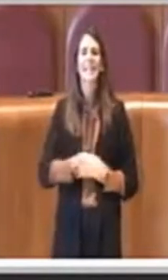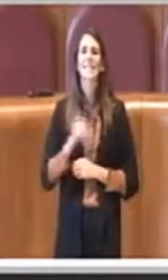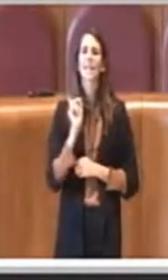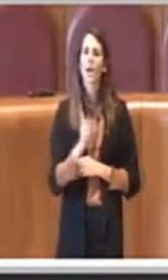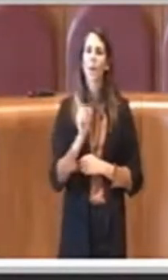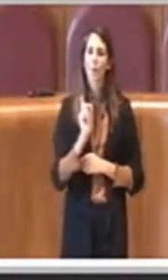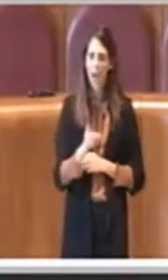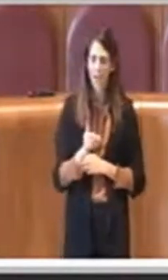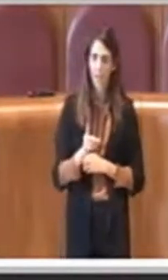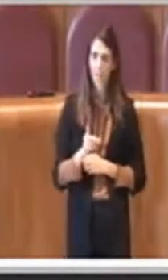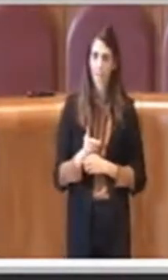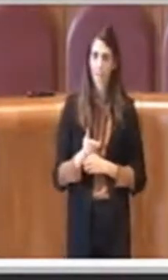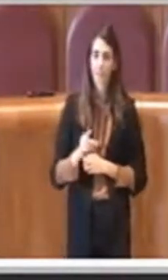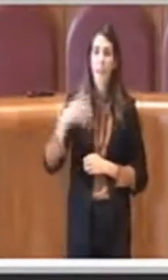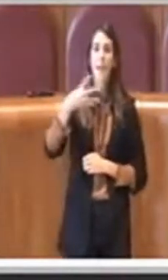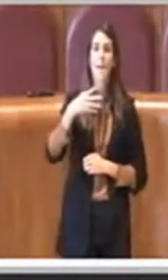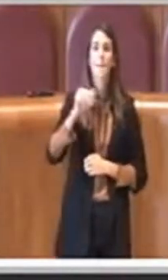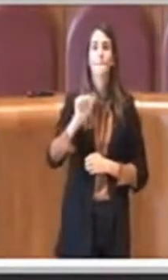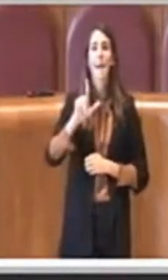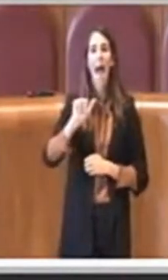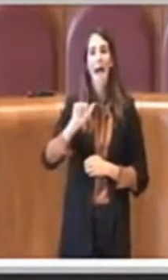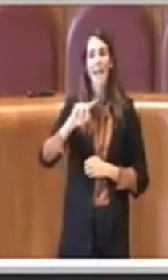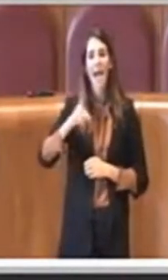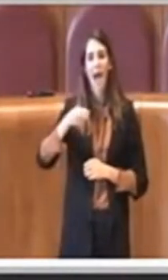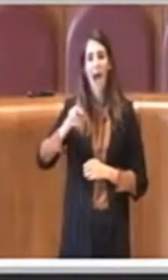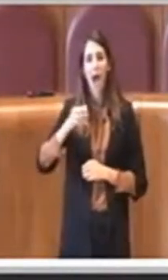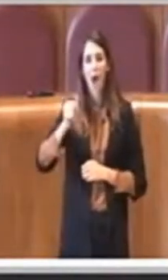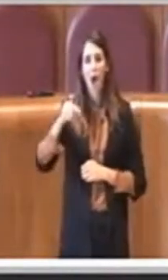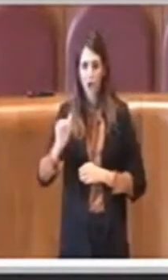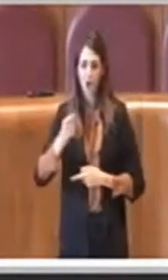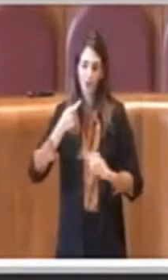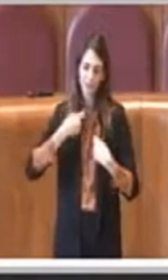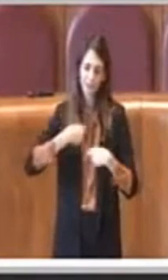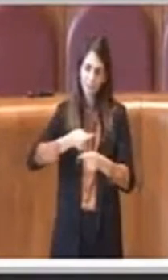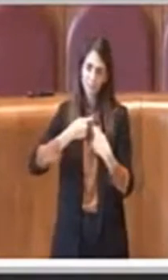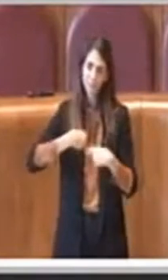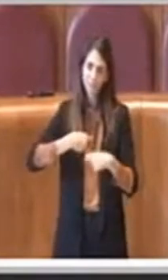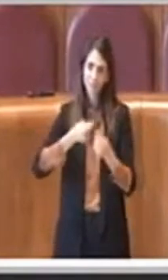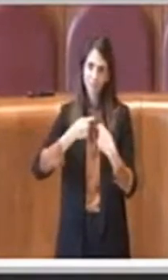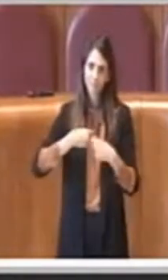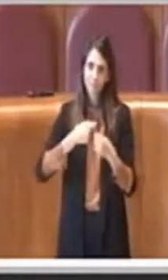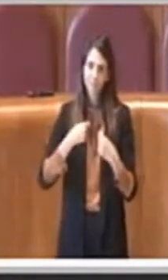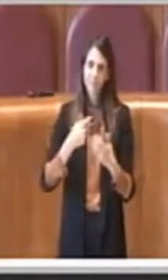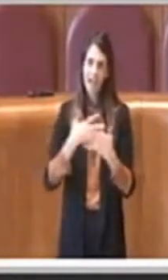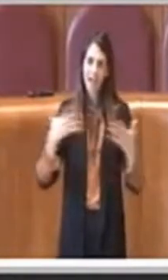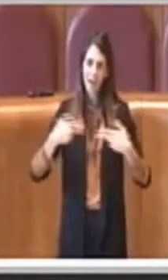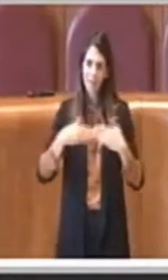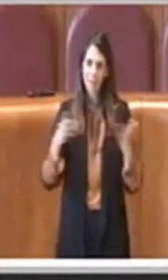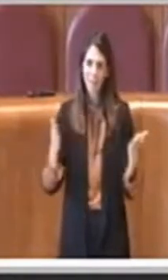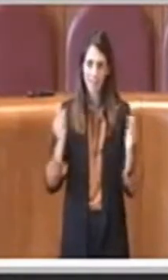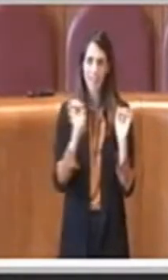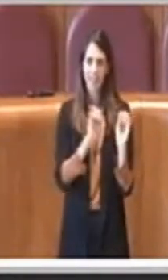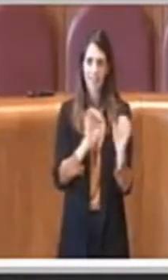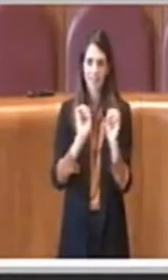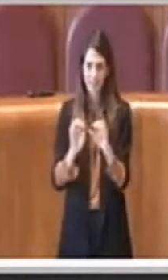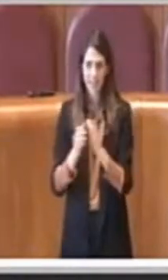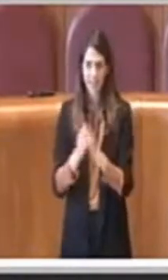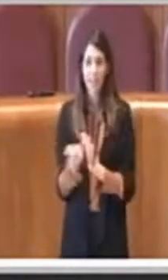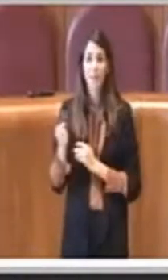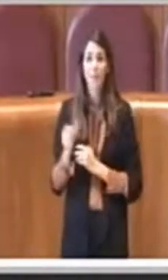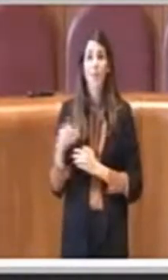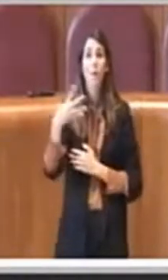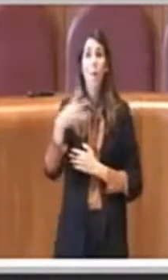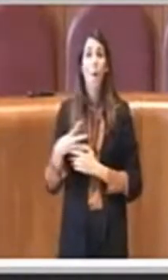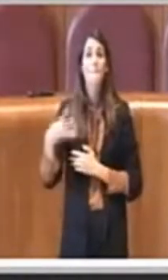foraggiare Malagrotta, questa era la verità, perché questo è un dato di fatto. Malagrotta